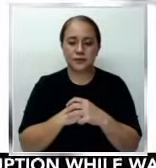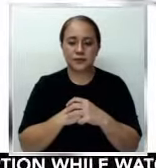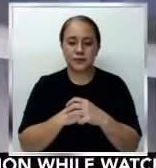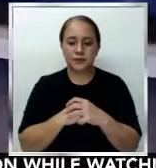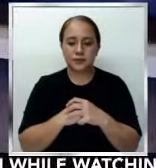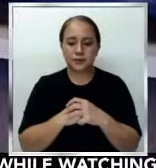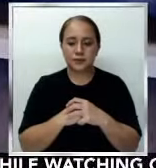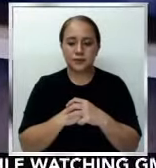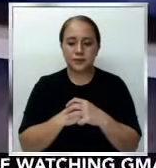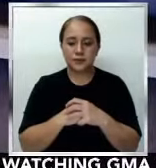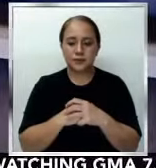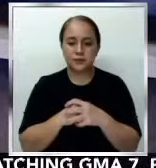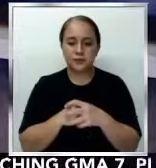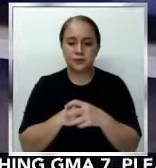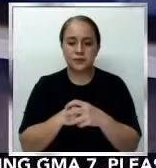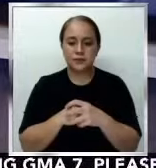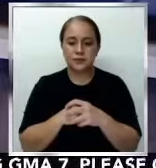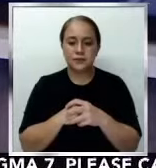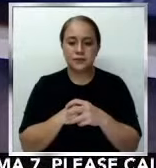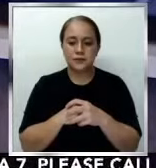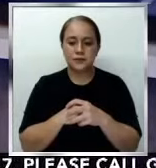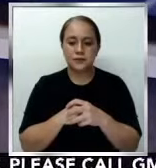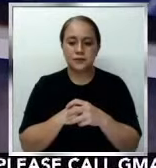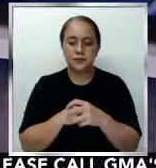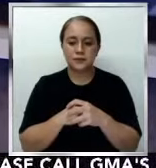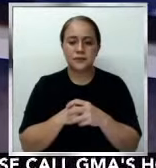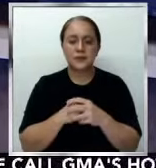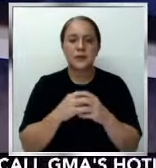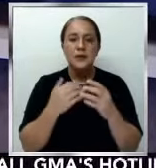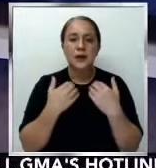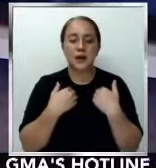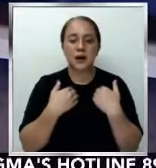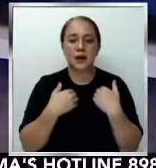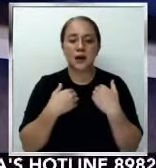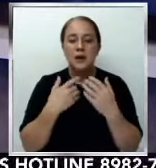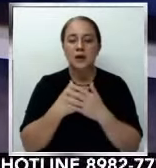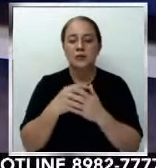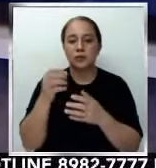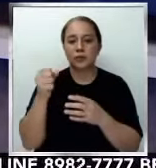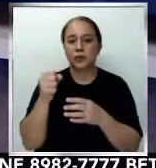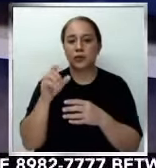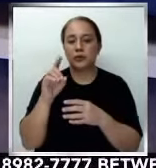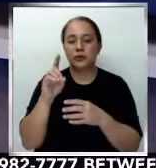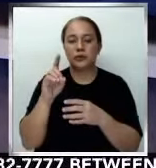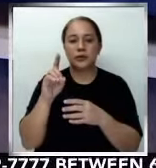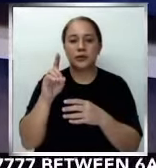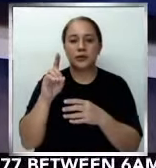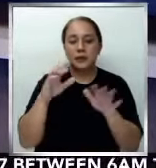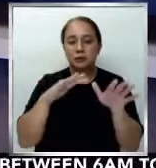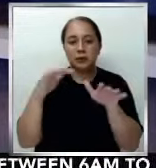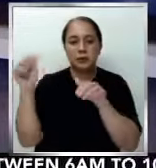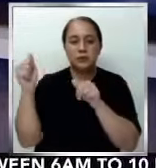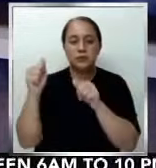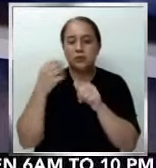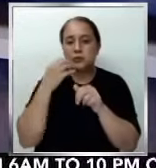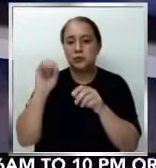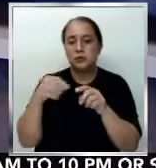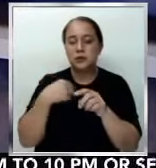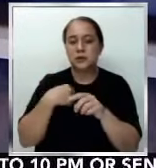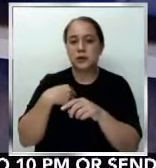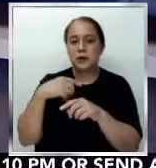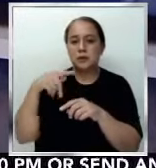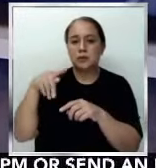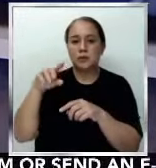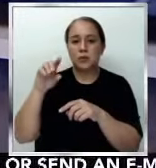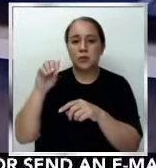oras. Gustong pa-isyuhan ng whole departure order ang tinaguriang Poblacion Girl. Inihintay din ang resulta ng kanyang